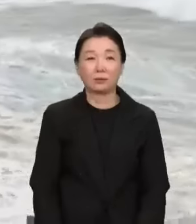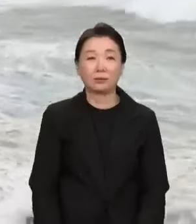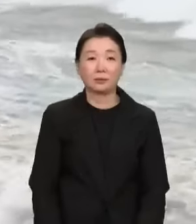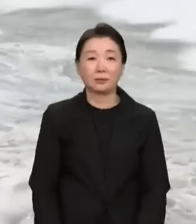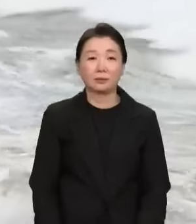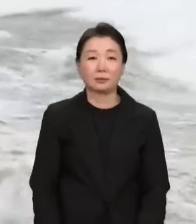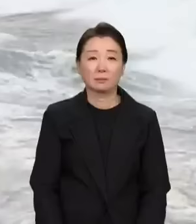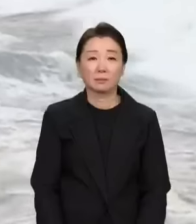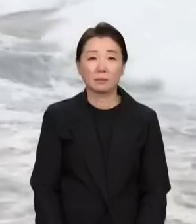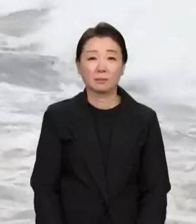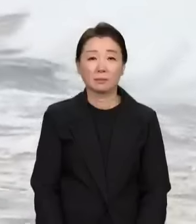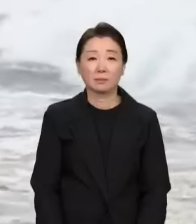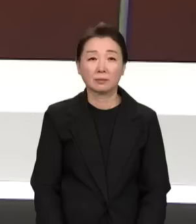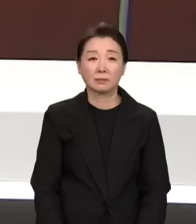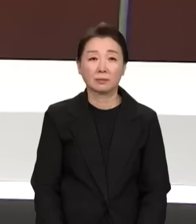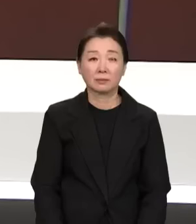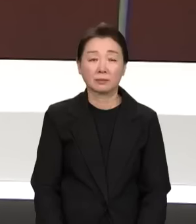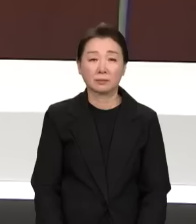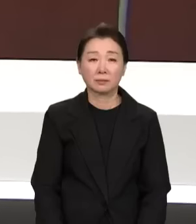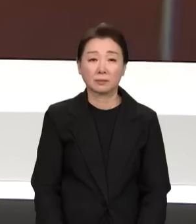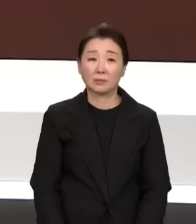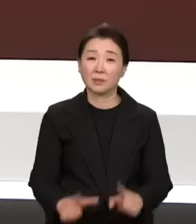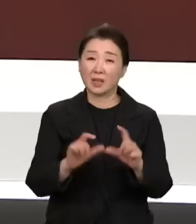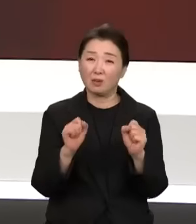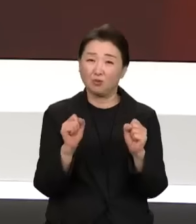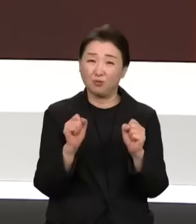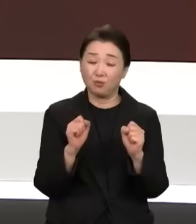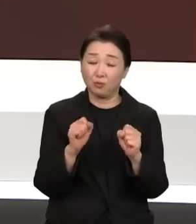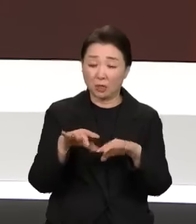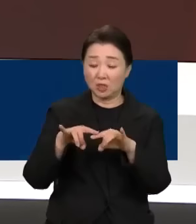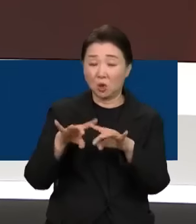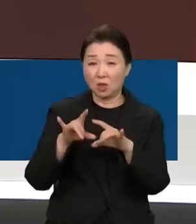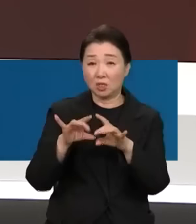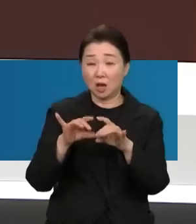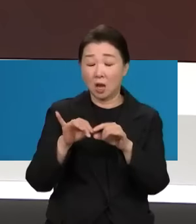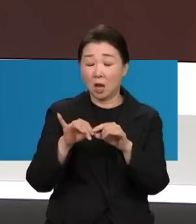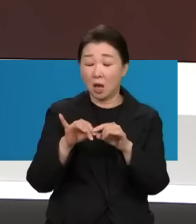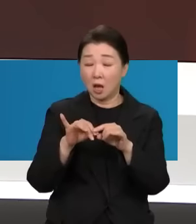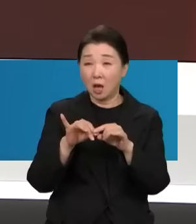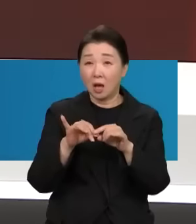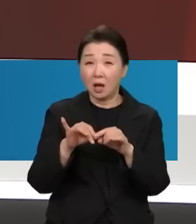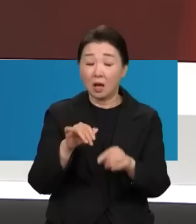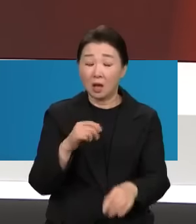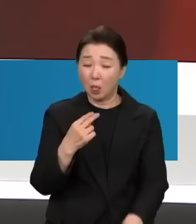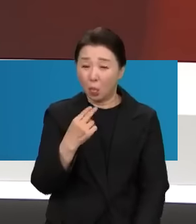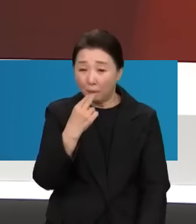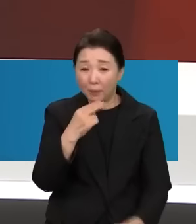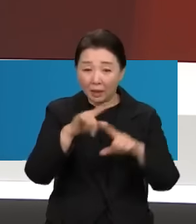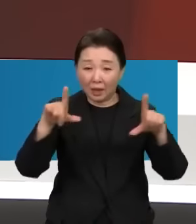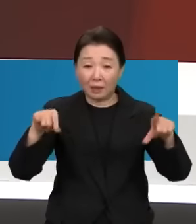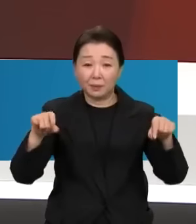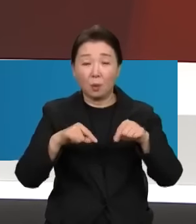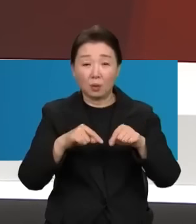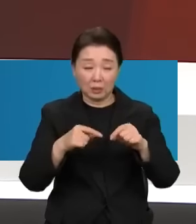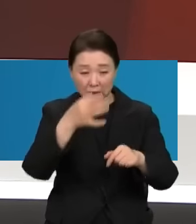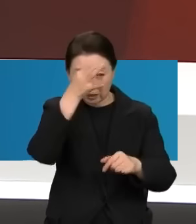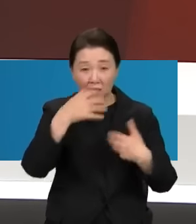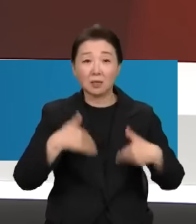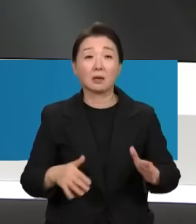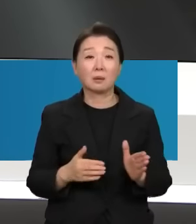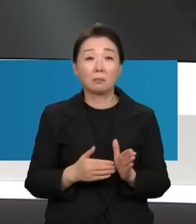JTBC 이혜원입니다. 날이 추워지면 전기차 배터리 성능도 낮아지기 때문에 전기차